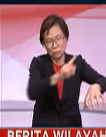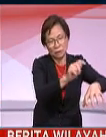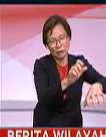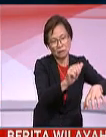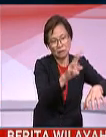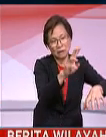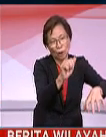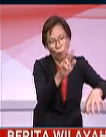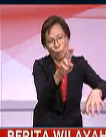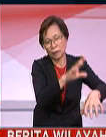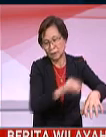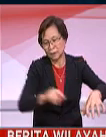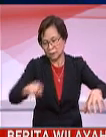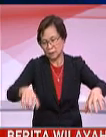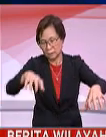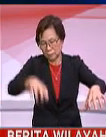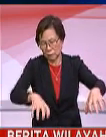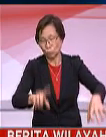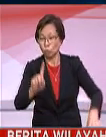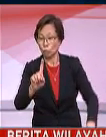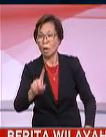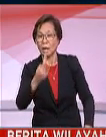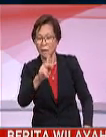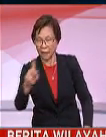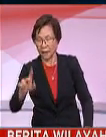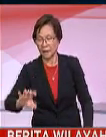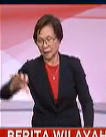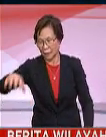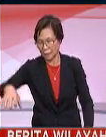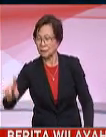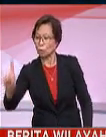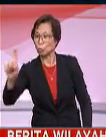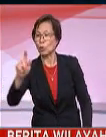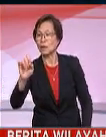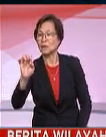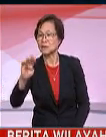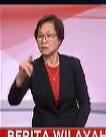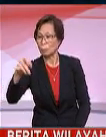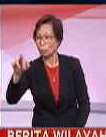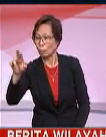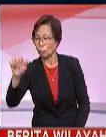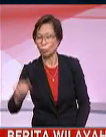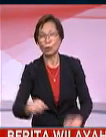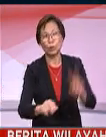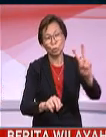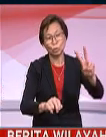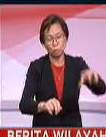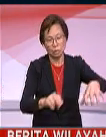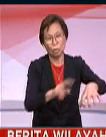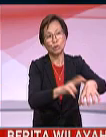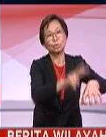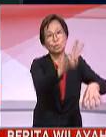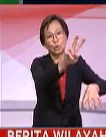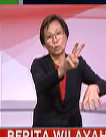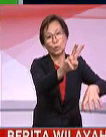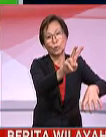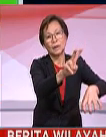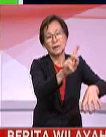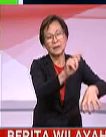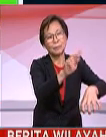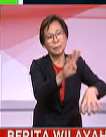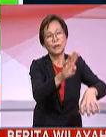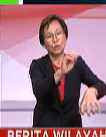dan masing-masing 1 lokaliti di Kota Kinabalu dan Semporna. 2 lokaliti di Tawau iaitu